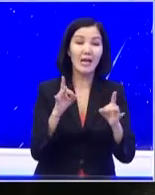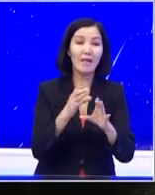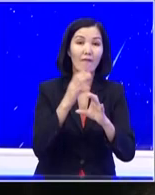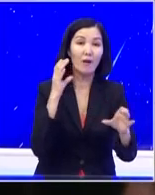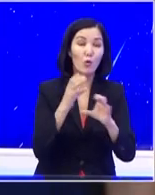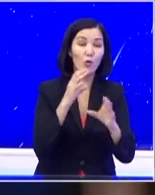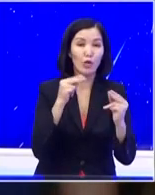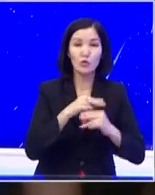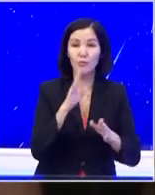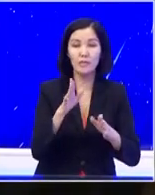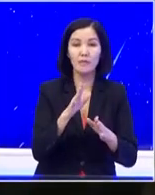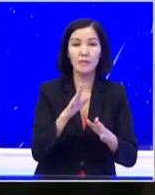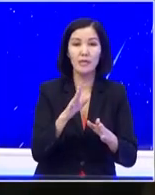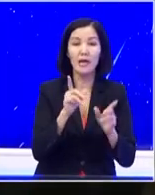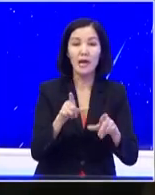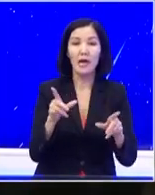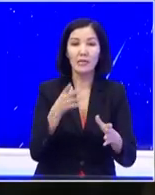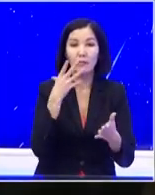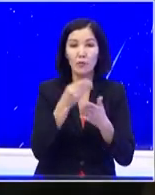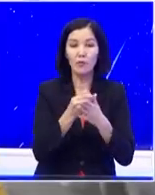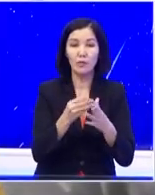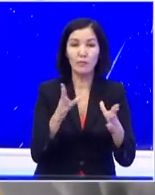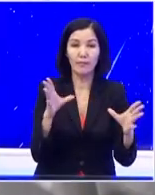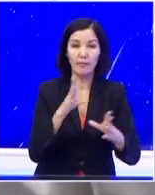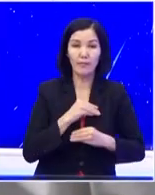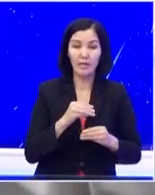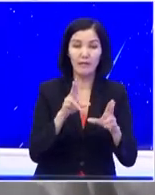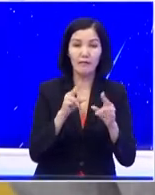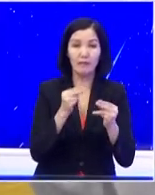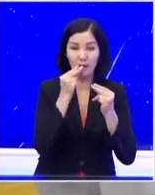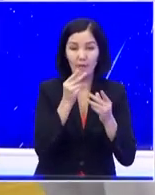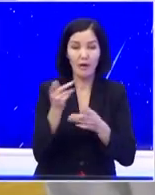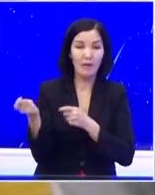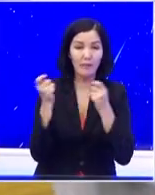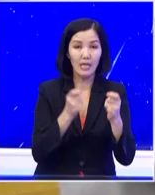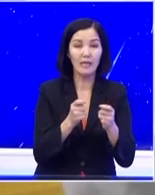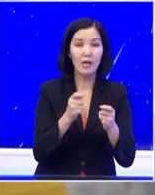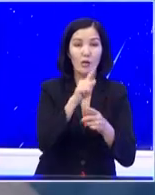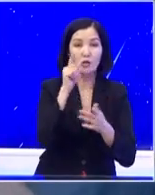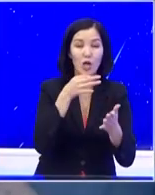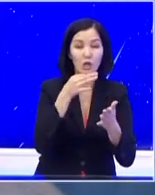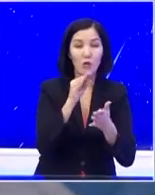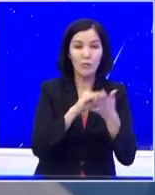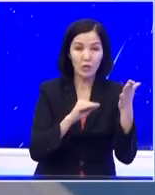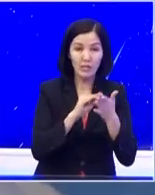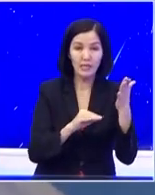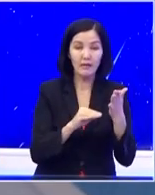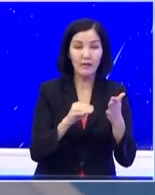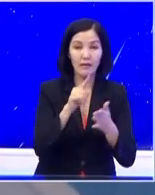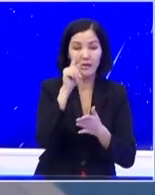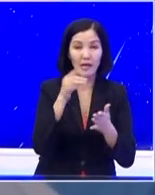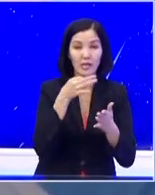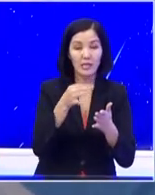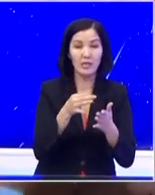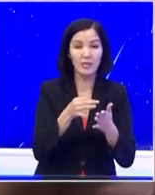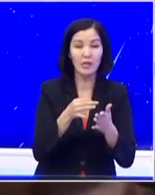сондықтан жолаушылар тамақты өздерімен алып кіруі тиіс. Әр жолаушы пойызға отырғаннан кейін анкета толтырады. Анкета жолаушыдан жол